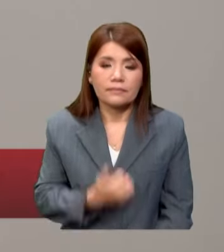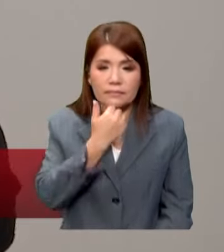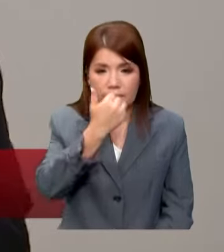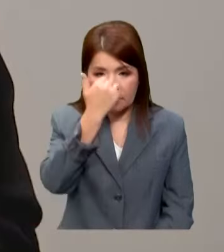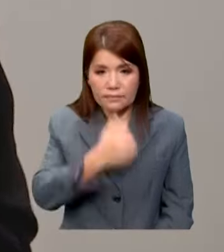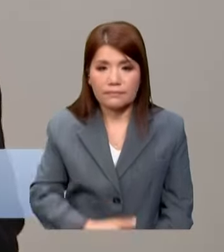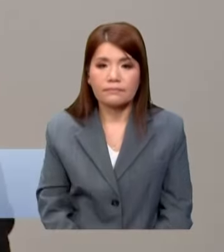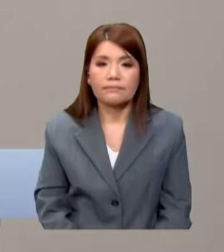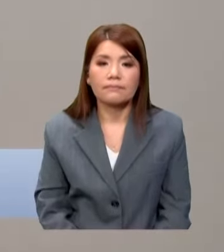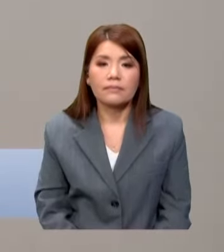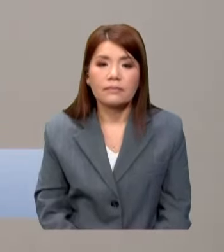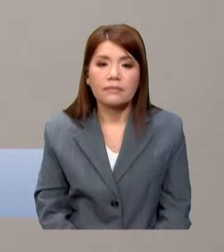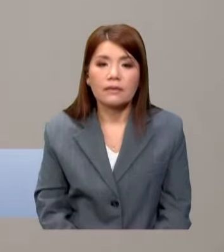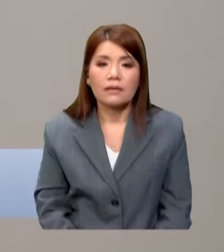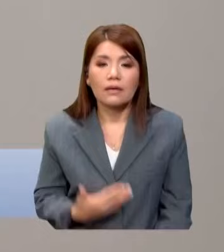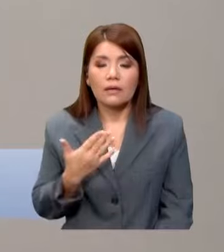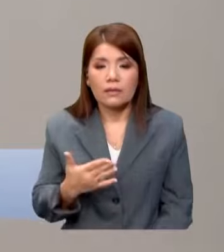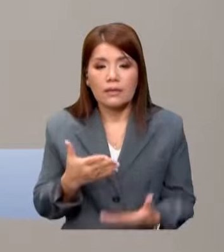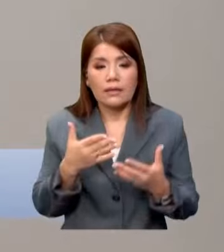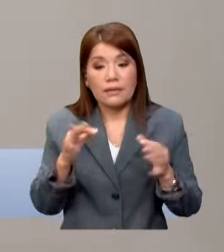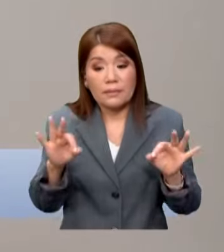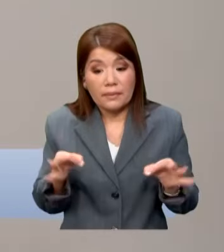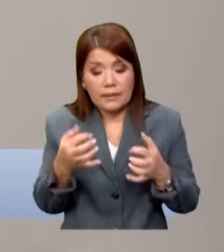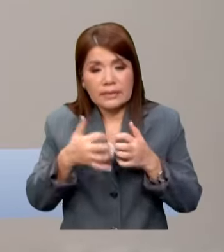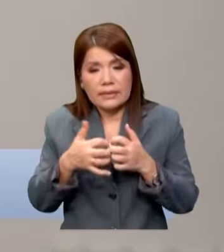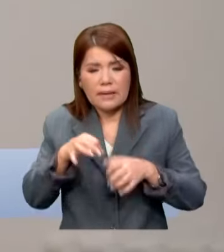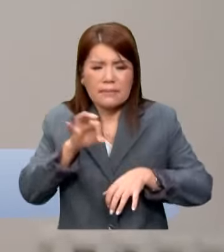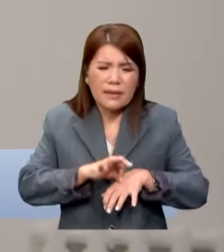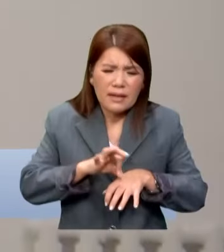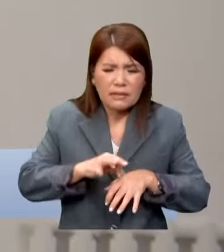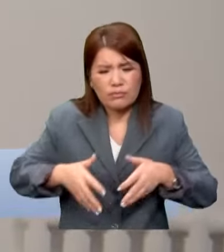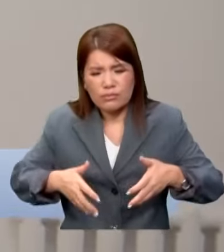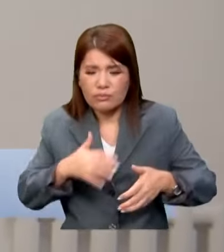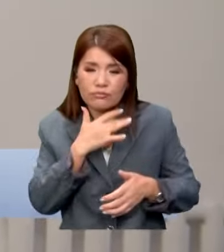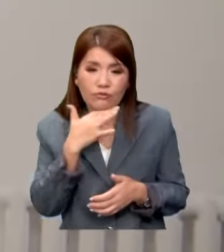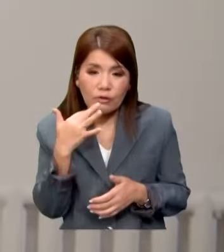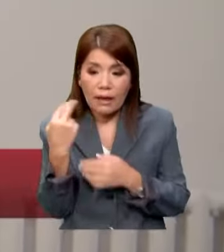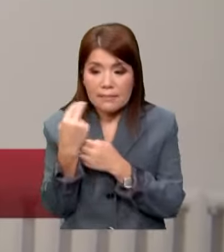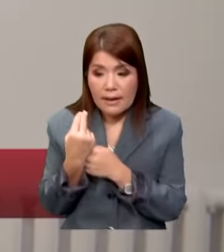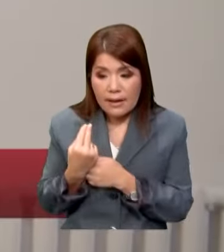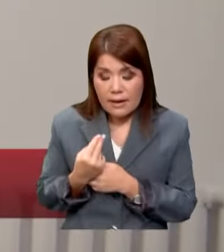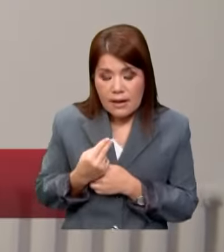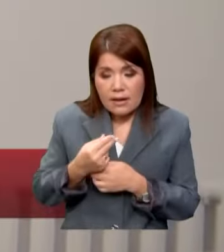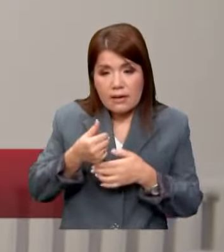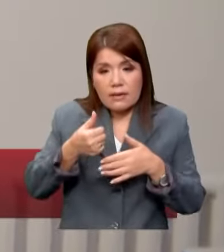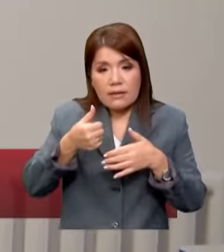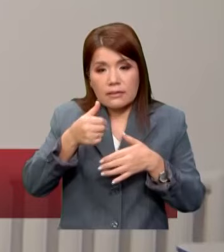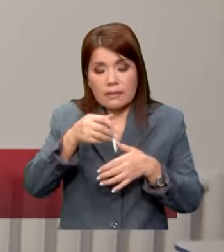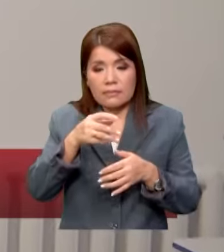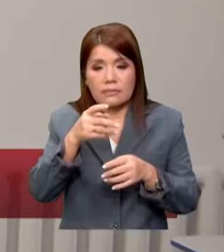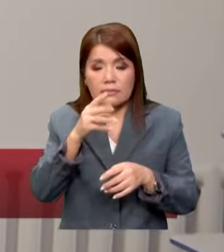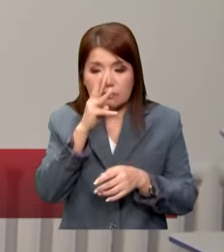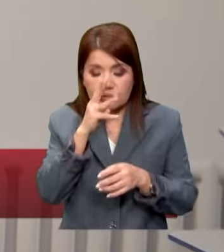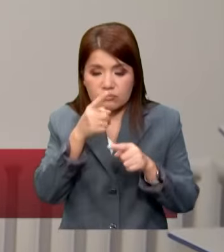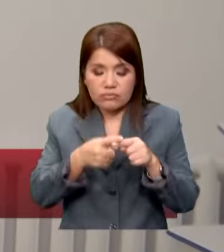Рахмет. Сау болыңыз. Күздің ортасы ауру сырқау көбейді, бірақ емделуге жарты айлығын кетеді. Дәрілердің